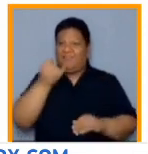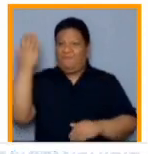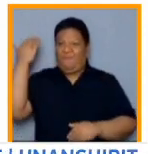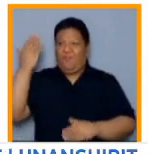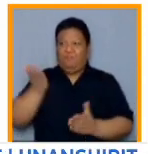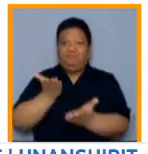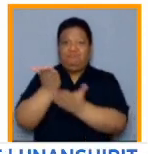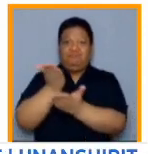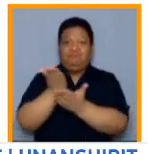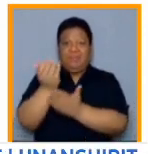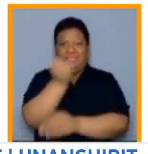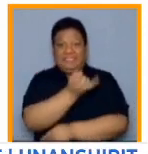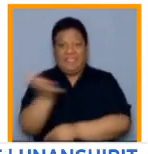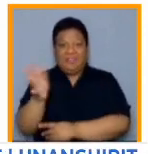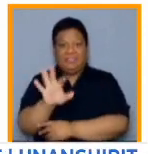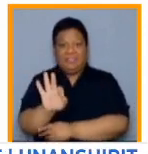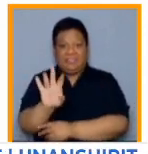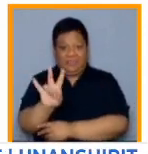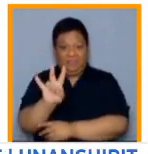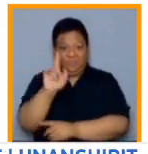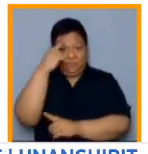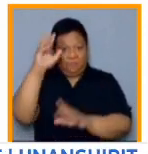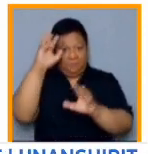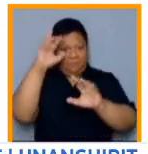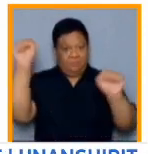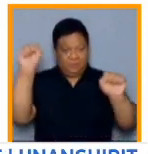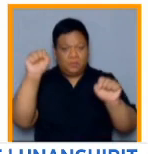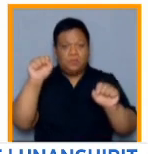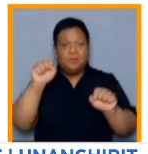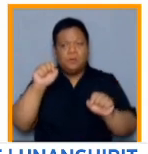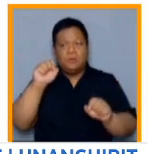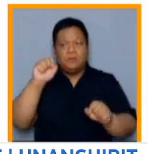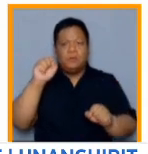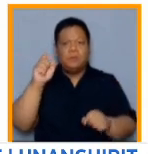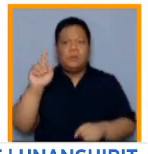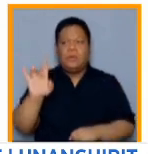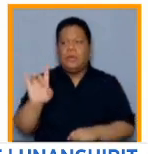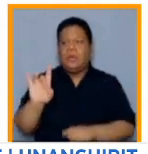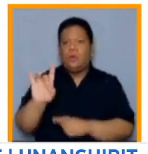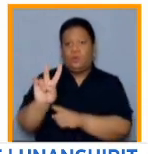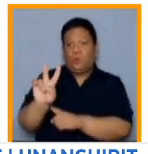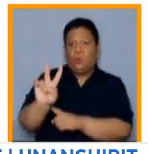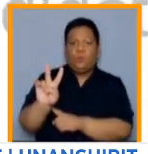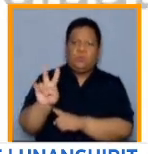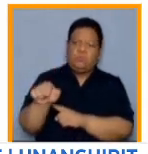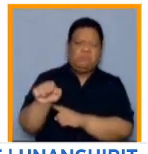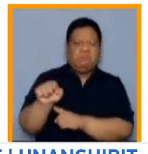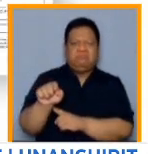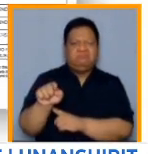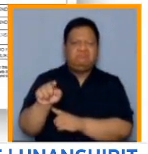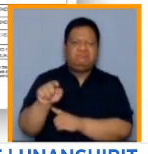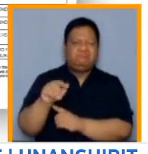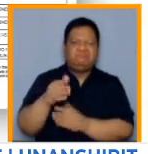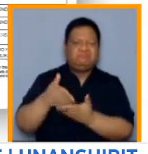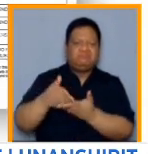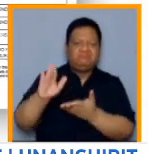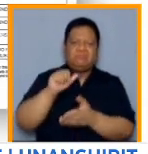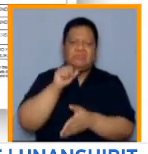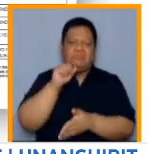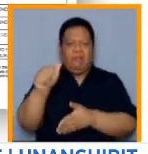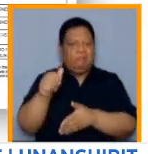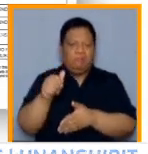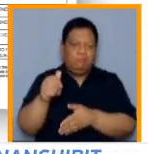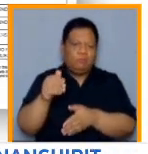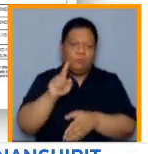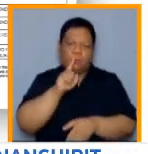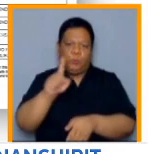Candidacy o COC sa pagka-presidente, 82 ang kinasuhan ng Comelec bilang mga nuisance candidates. Sa 27 naman na naghain